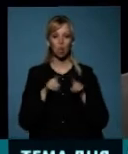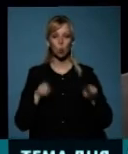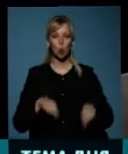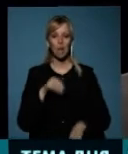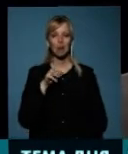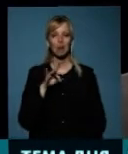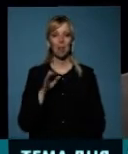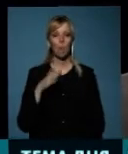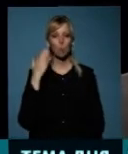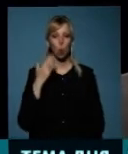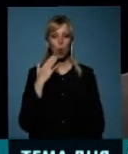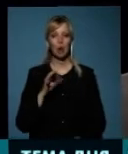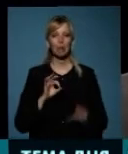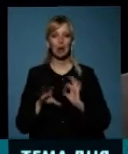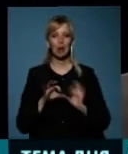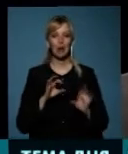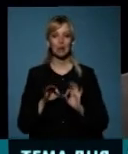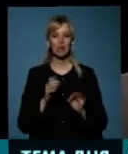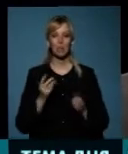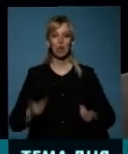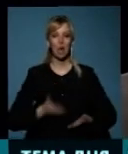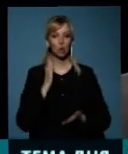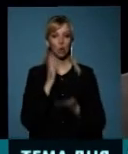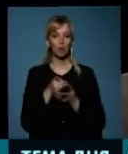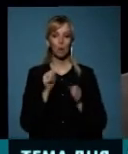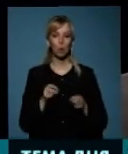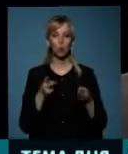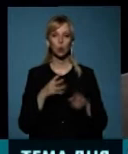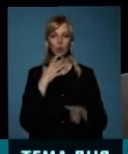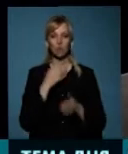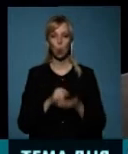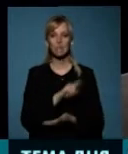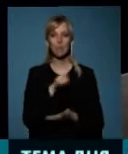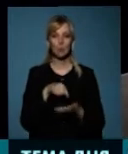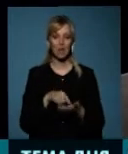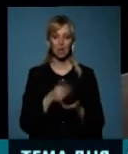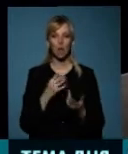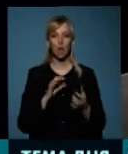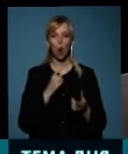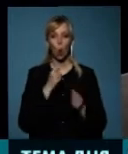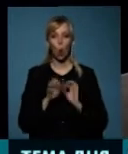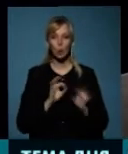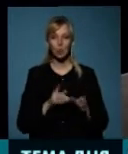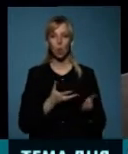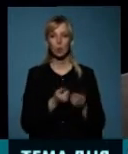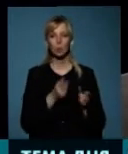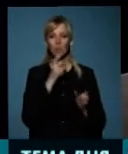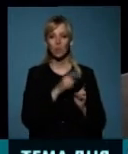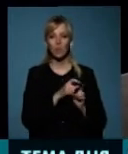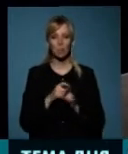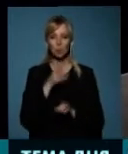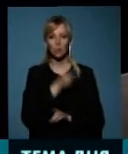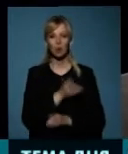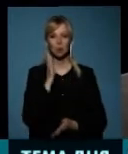ТРК Буковина на Фейсбук, трансляція ведеться наживо, де ви можете залишати свої запитання в коментарях та отримувати відповіді під час